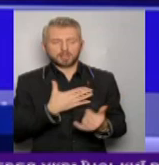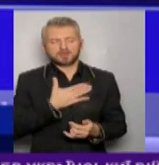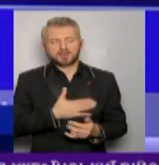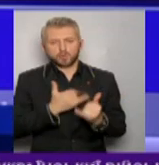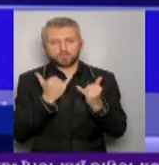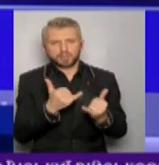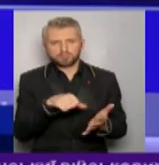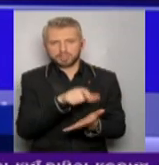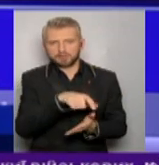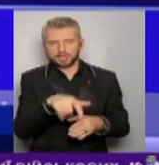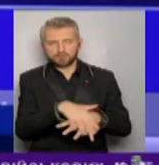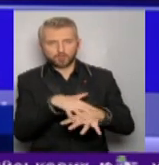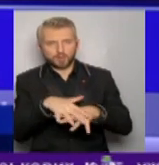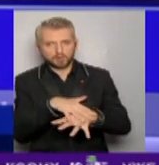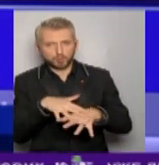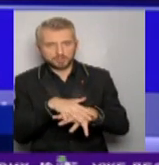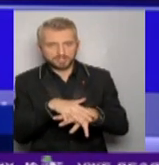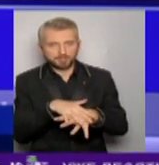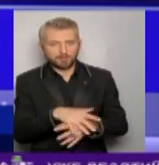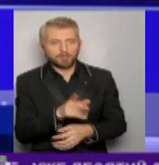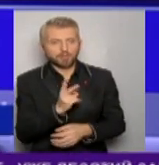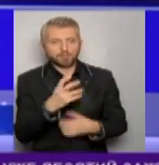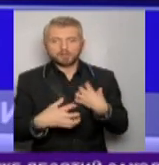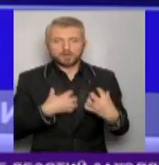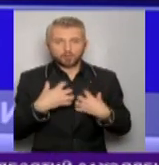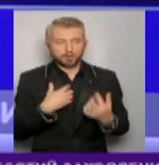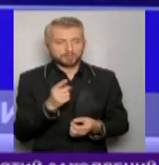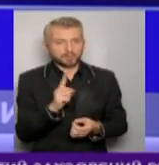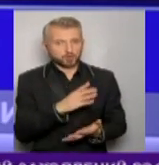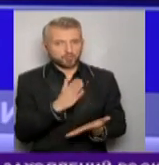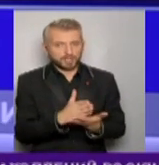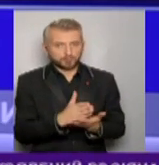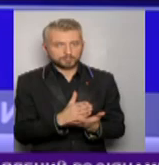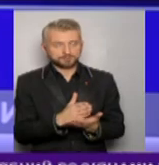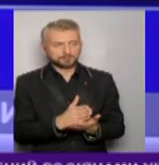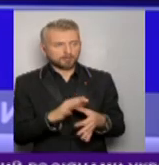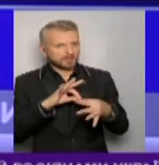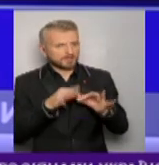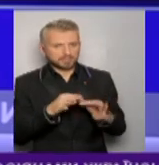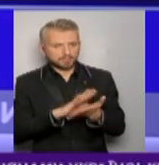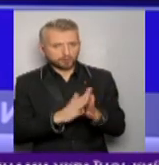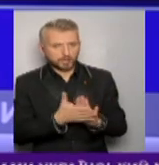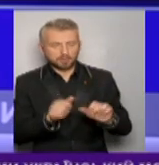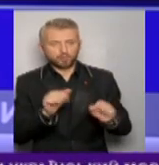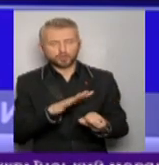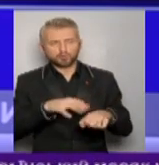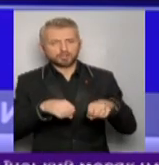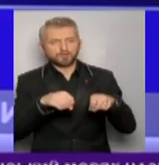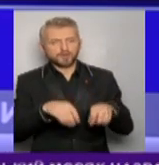і представників громадськості, які схвильовані тим, що маємо. Складна ця ситуація може бути